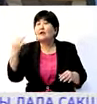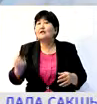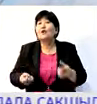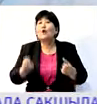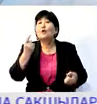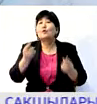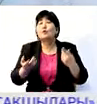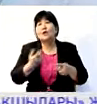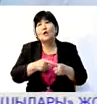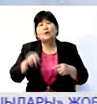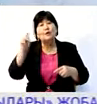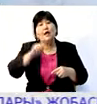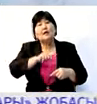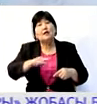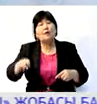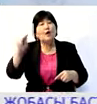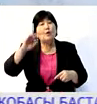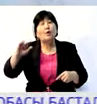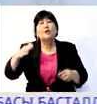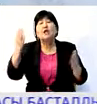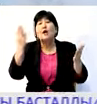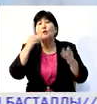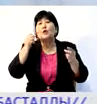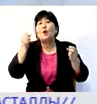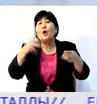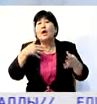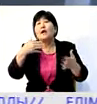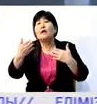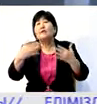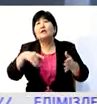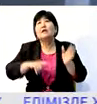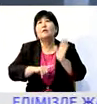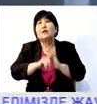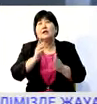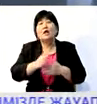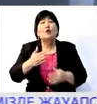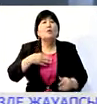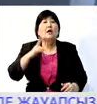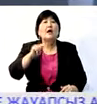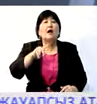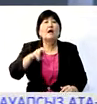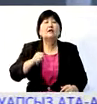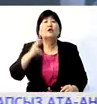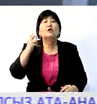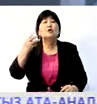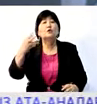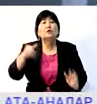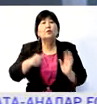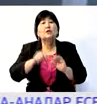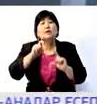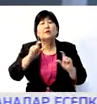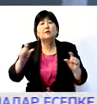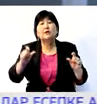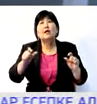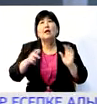тудырды. Сондай-ақ сабақ барысында оқушылар бейнеконференция арқылы байланысқа шықты. Мен Қазалы ауданы нөмірі 249 мектептің